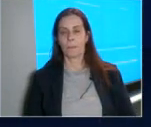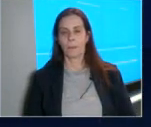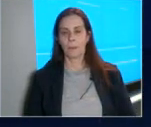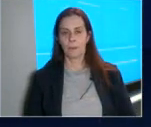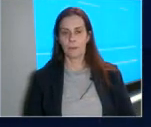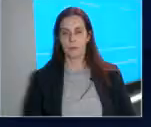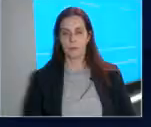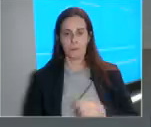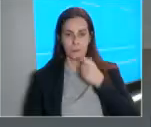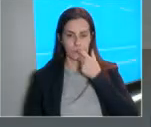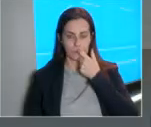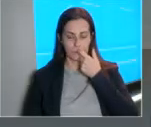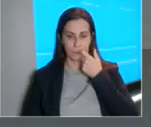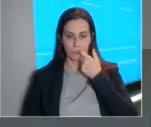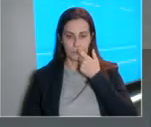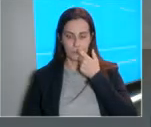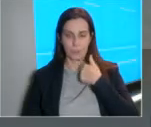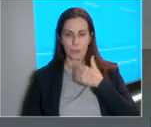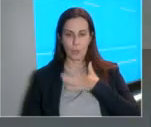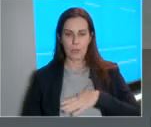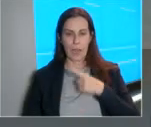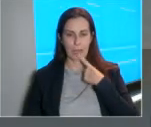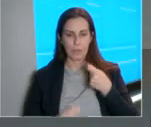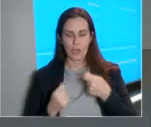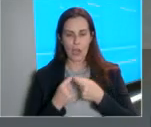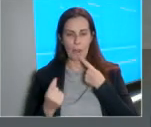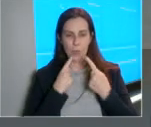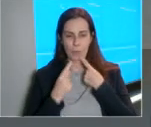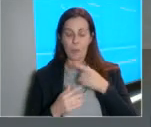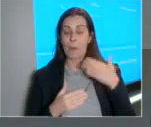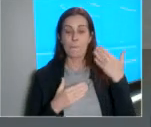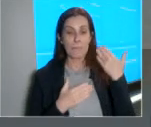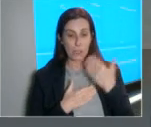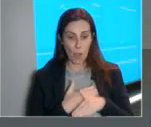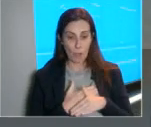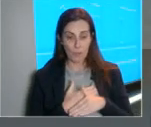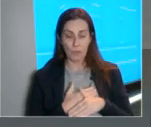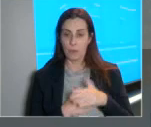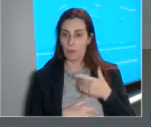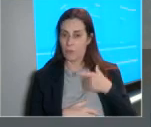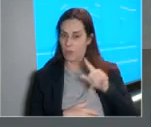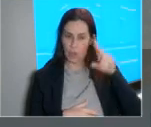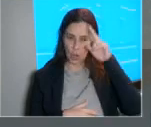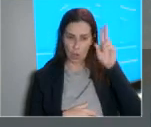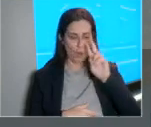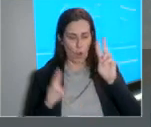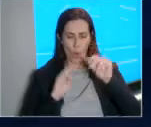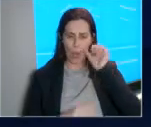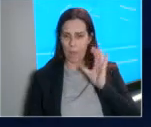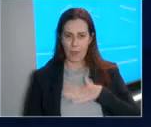טוב. דוד. אני רוצה להגיד משהו על הנושא של המסע ומתן. בסופו של דבר, ואני לא ליכוד ולא כחול